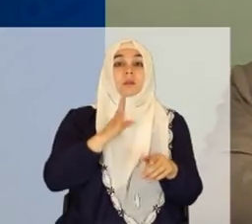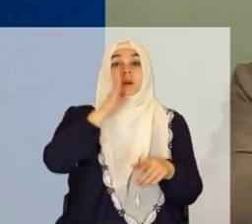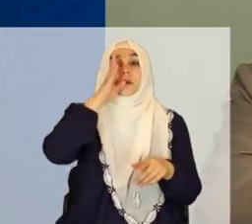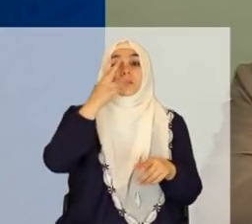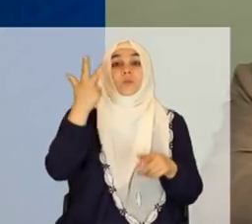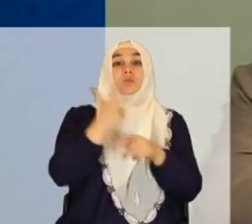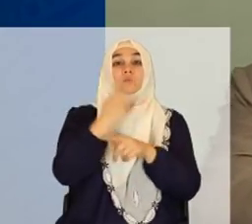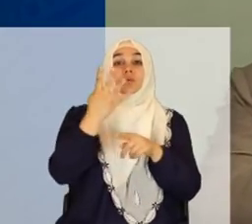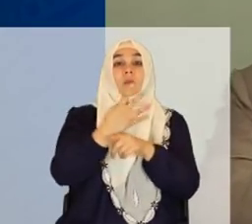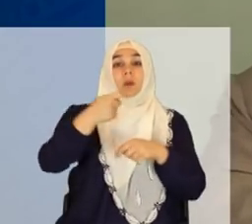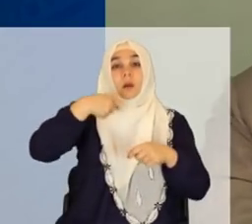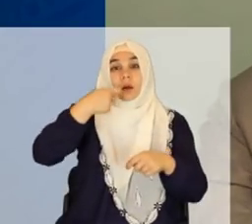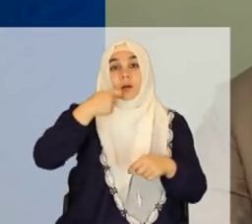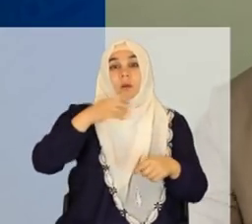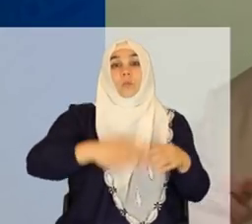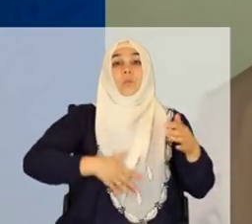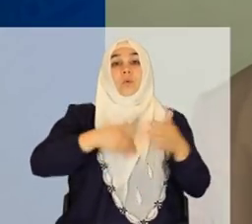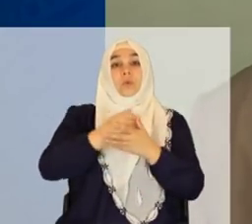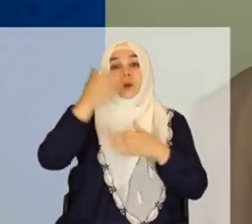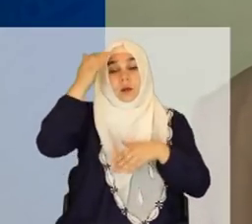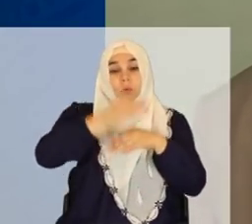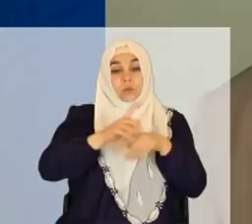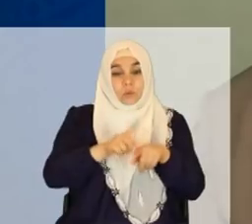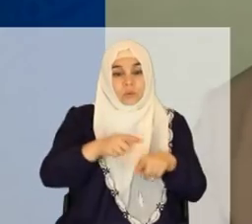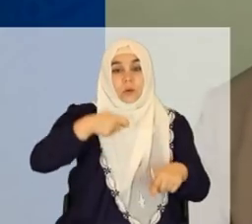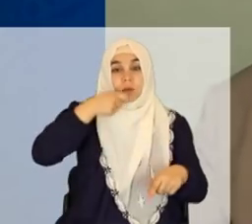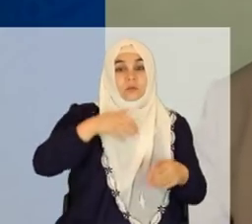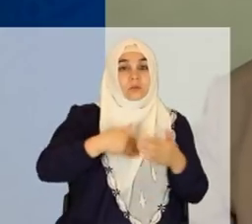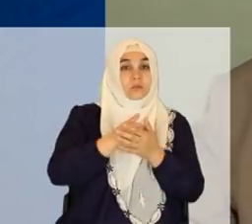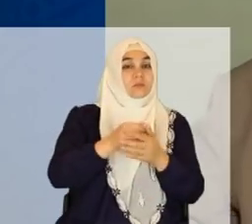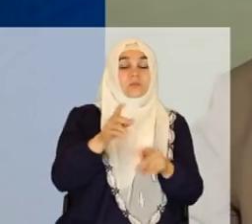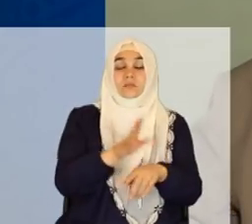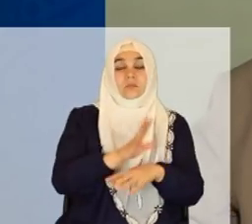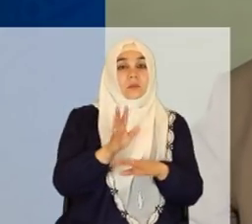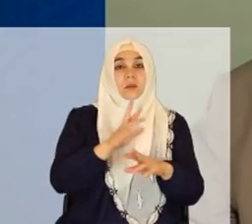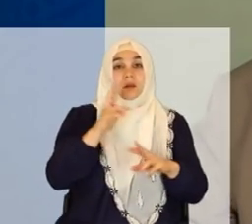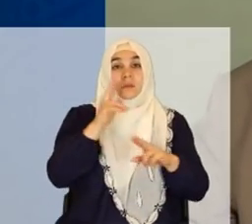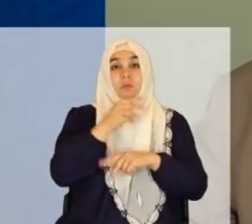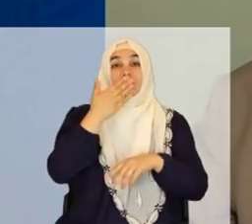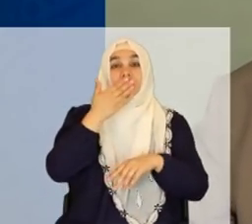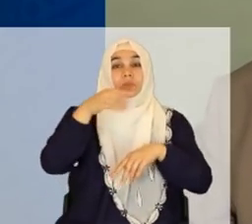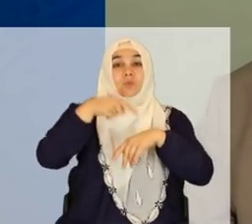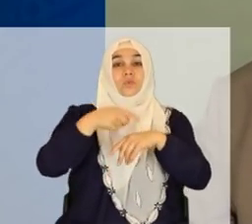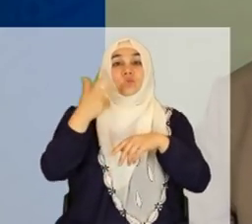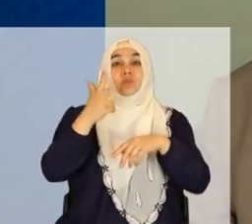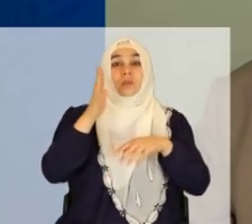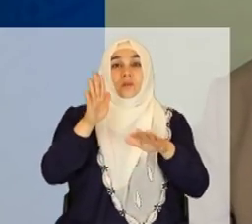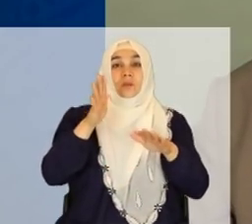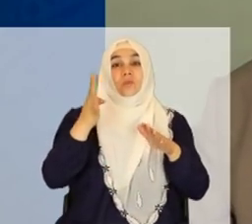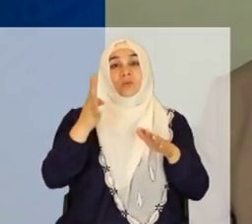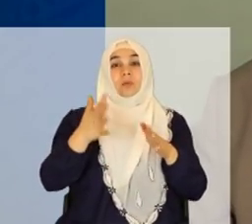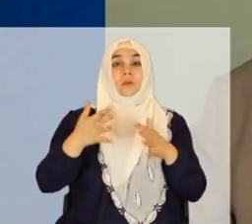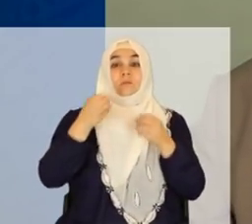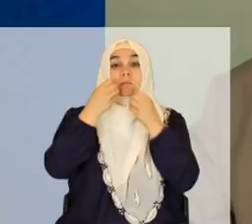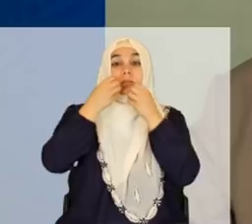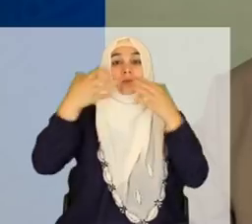saharlikda 3 kun, 4 kunligini yeb olib, iftorga kelib yana nima qilgan bilan nimani ro'zadan 3-4 kilo semirib chiqadigan